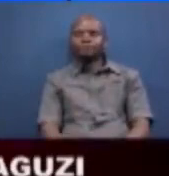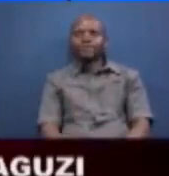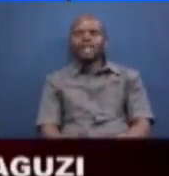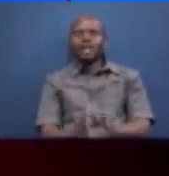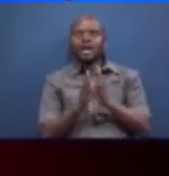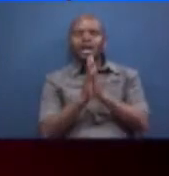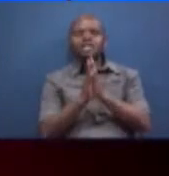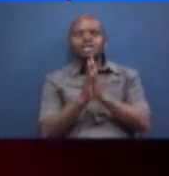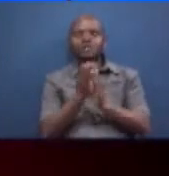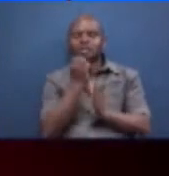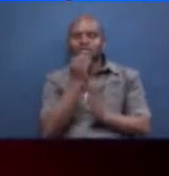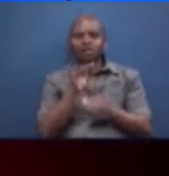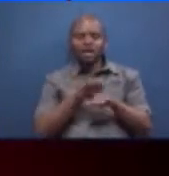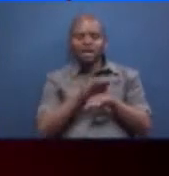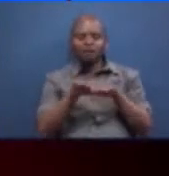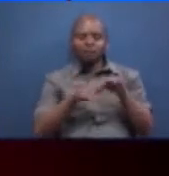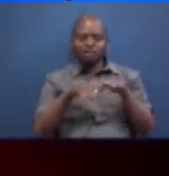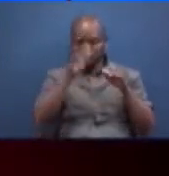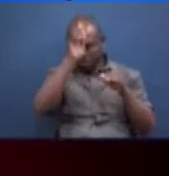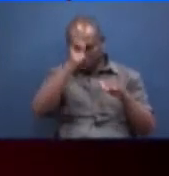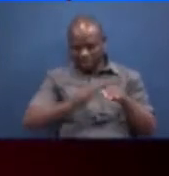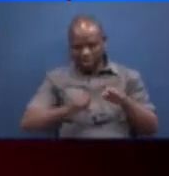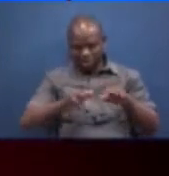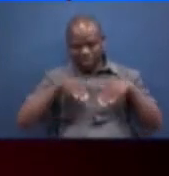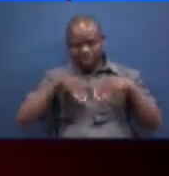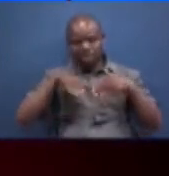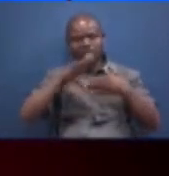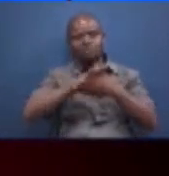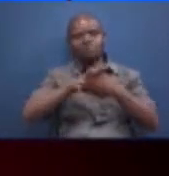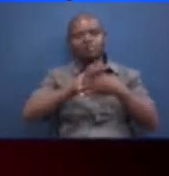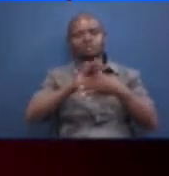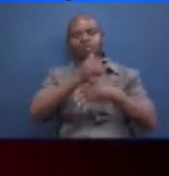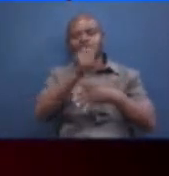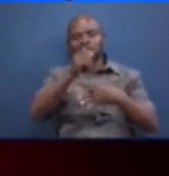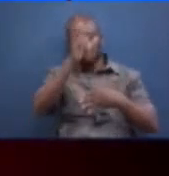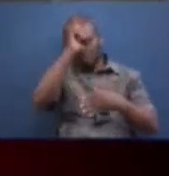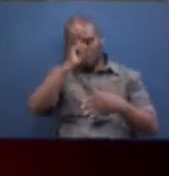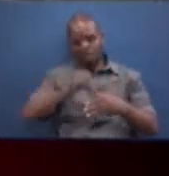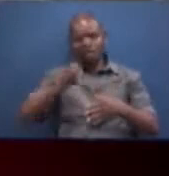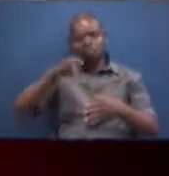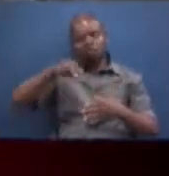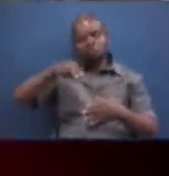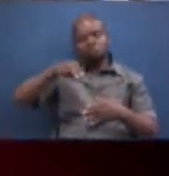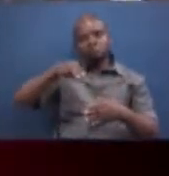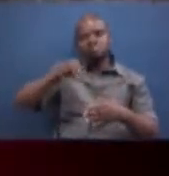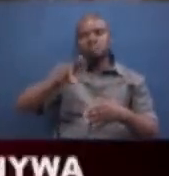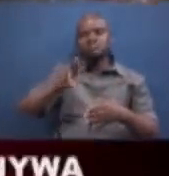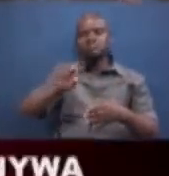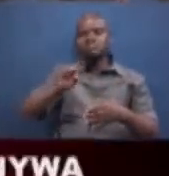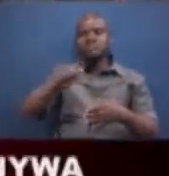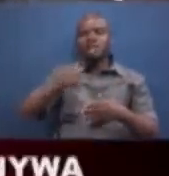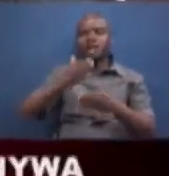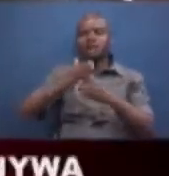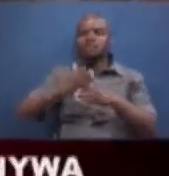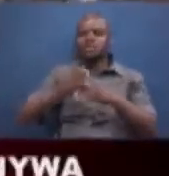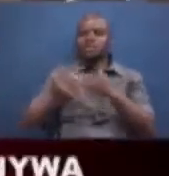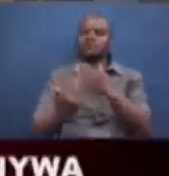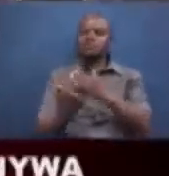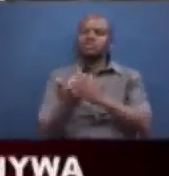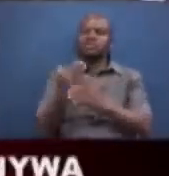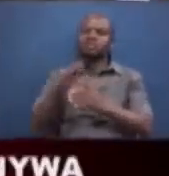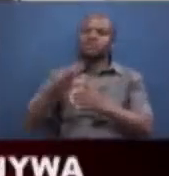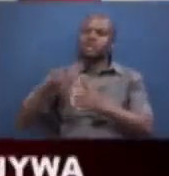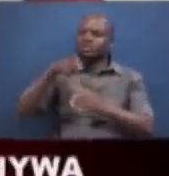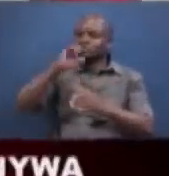Asante Hamisi Suleman. Naibu Speaker wa Bunge la Jamhuri ya Muungano wa Tanzania Musa Azan Zungu amezitaka kampuni za uzalishaji maji